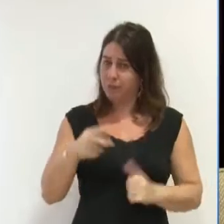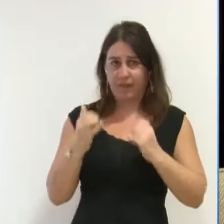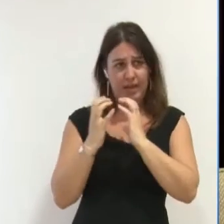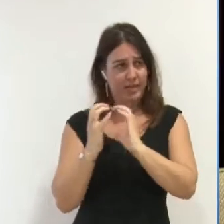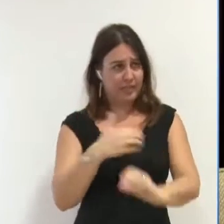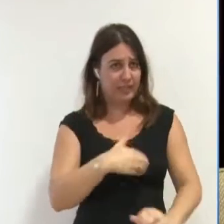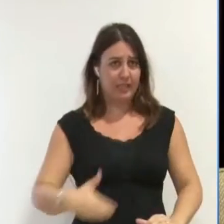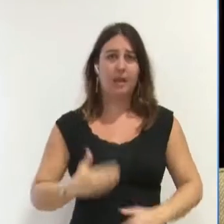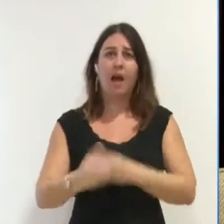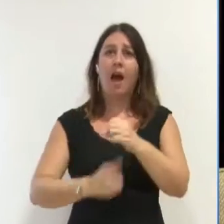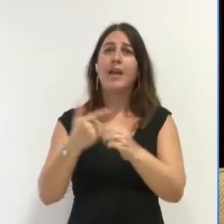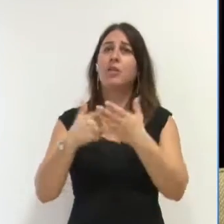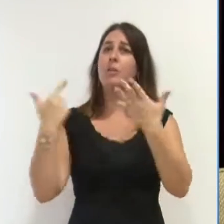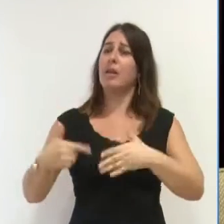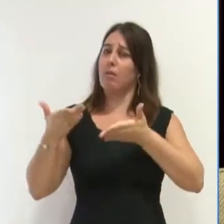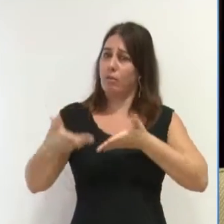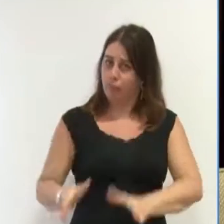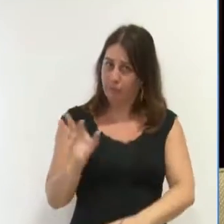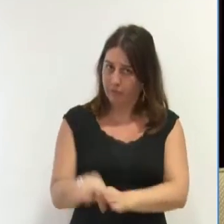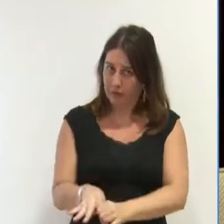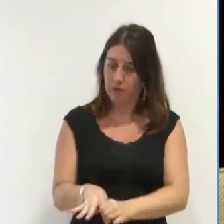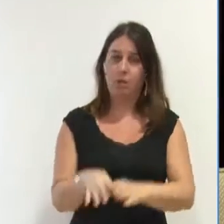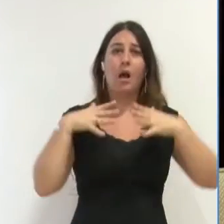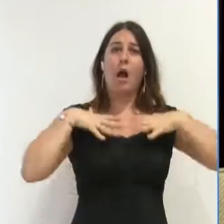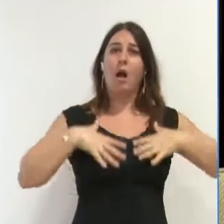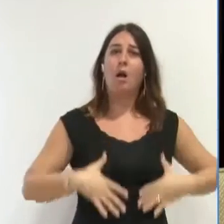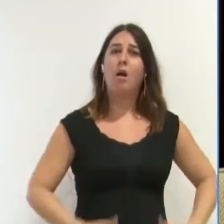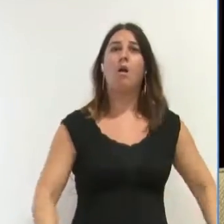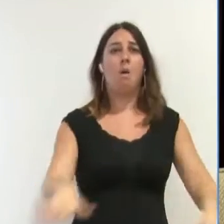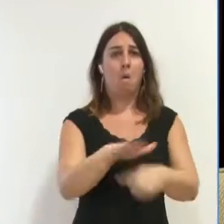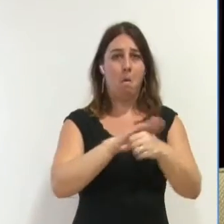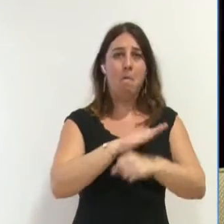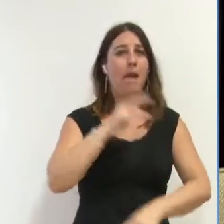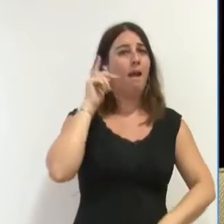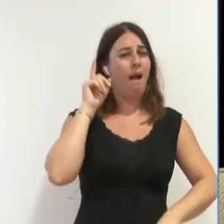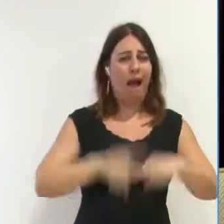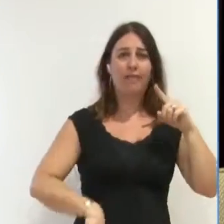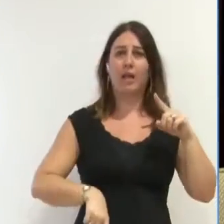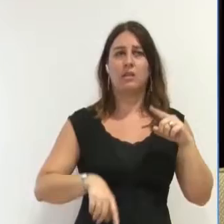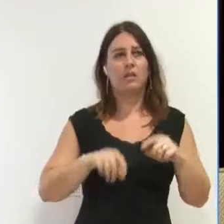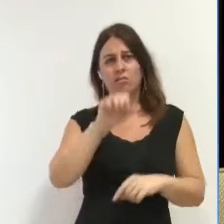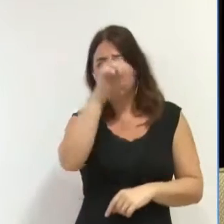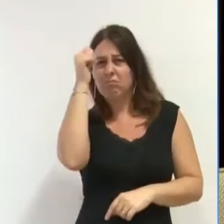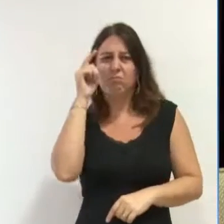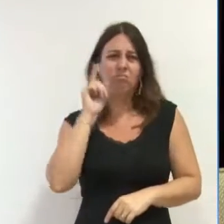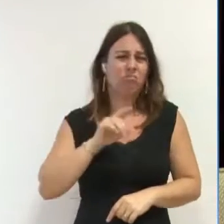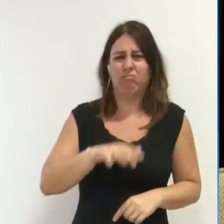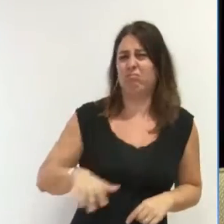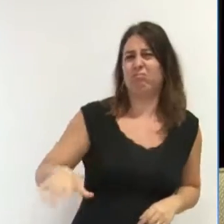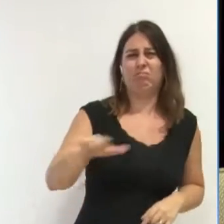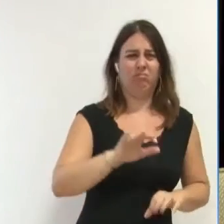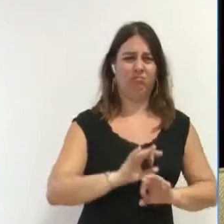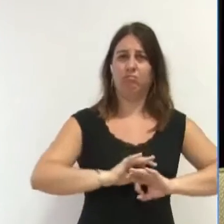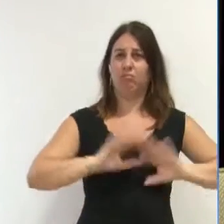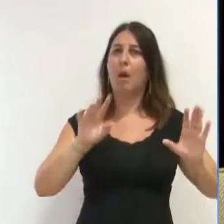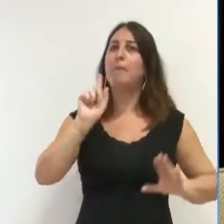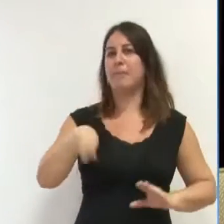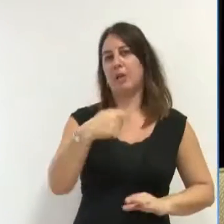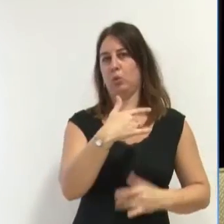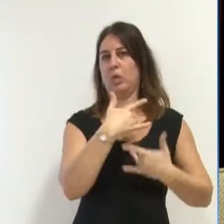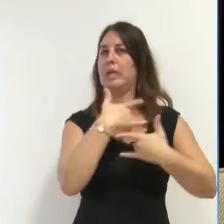ici même en 2017. Se baigner tout habillé est interdit à tous et à toutes, sans exception, et notamment aussi pour des questions